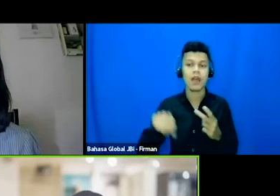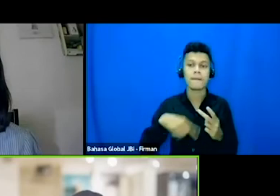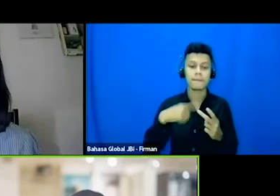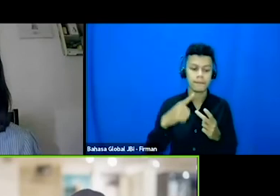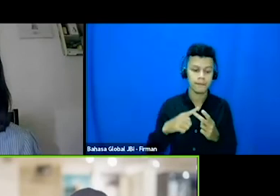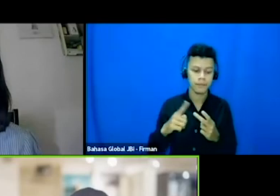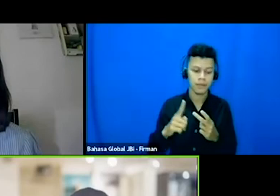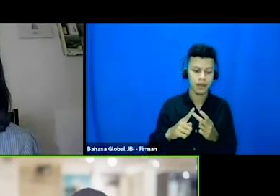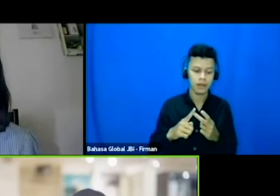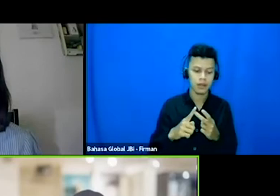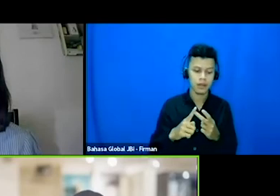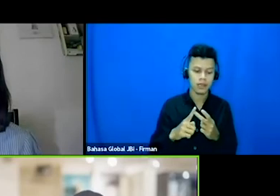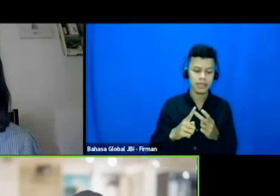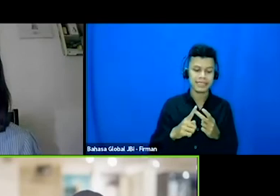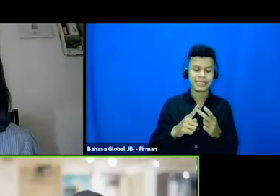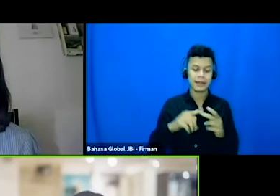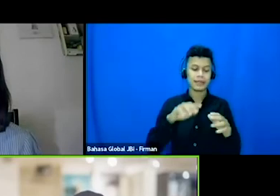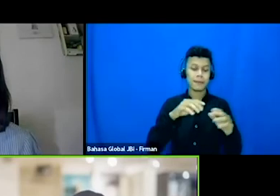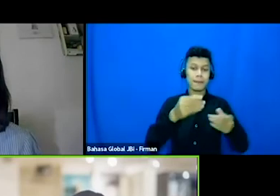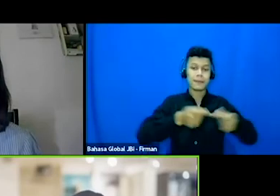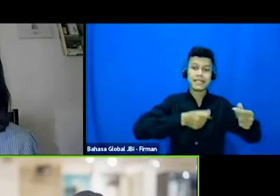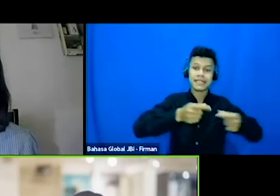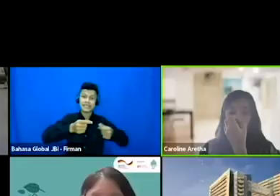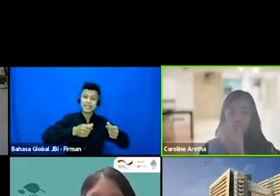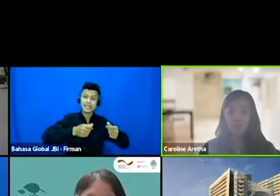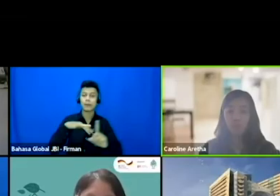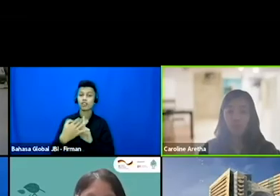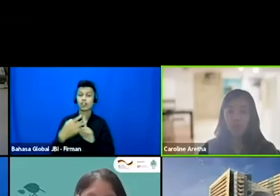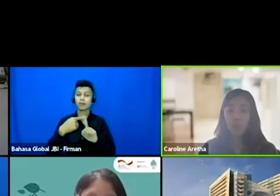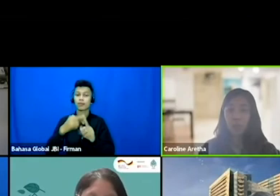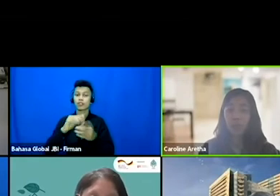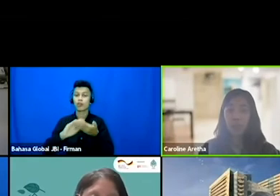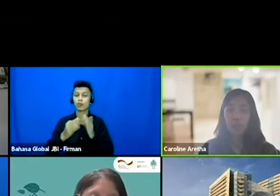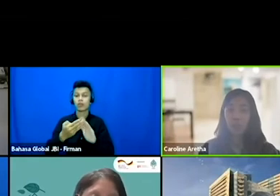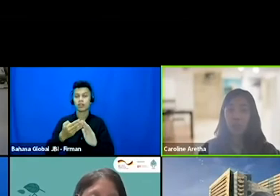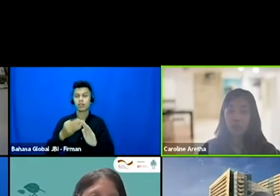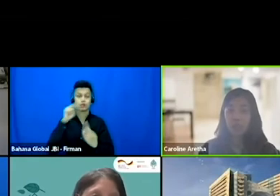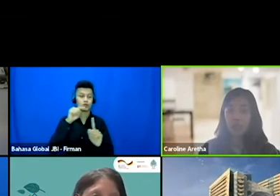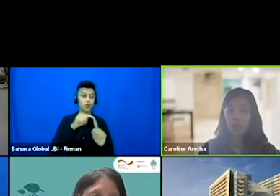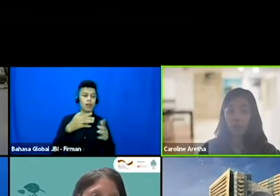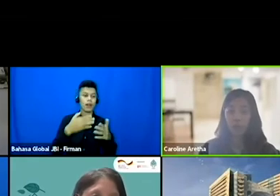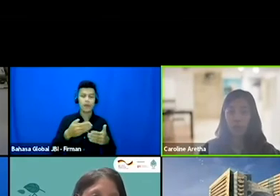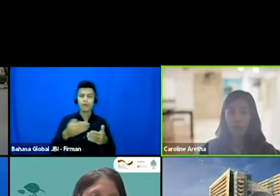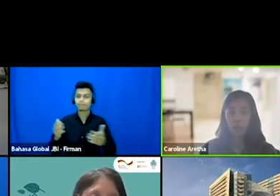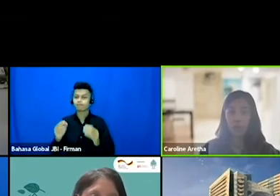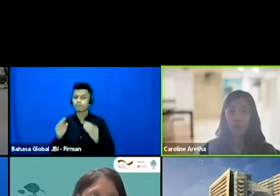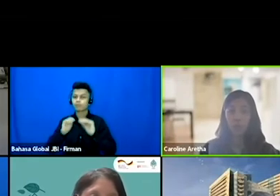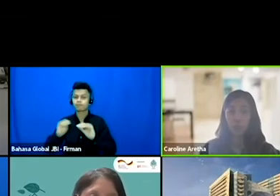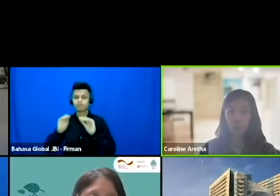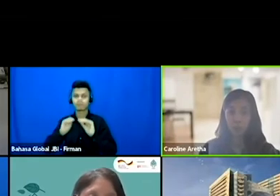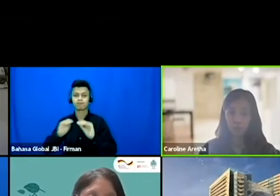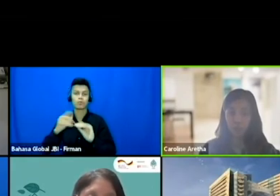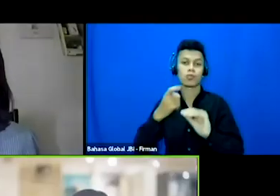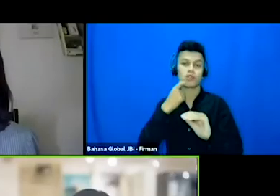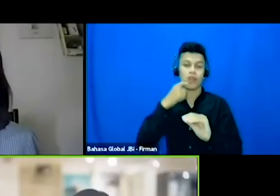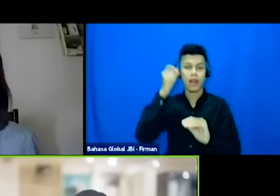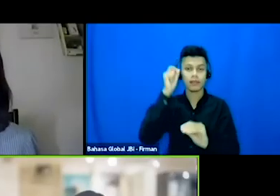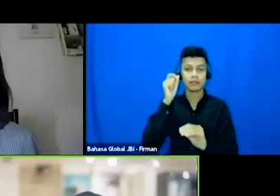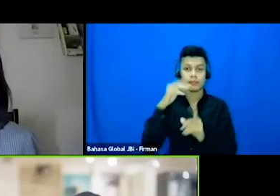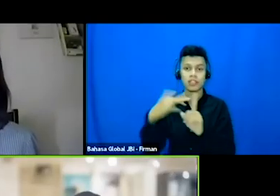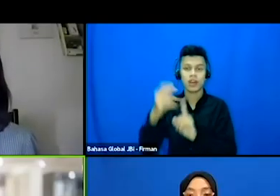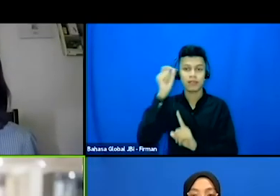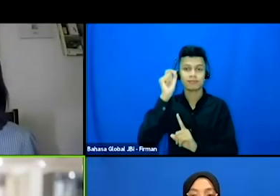sektor bisnis sendiri masyarakat serta pintas untuk meningkatkan edukasi dan wes agnosthing kepada